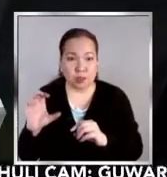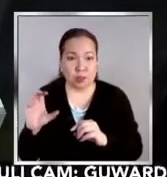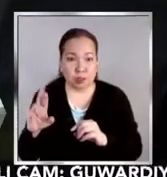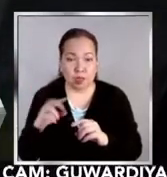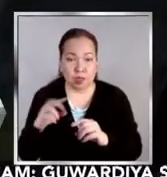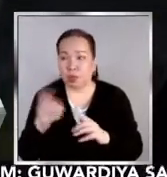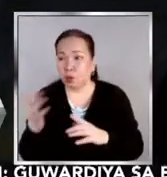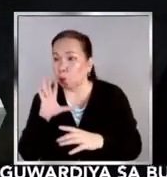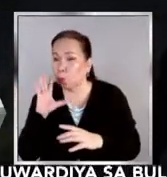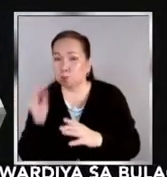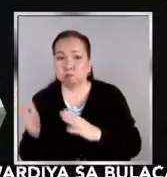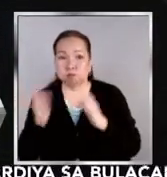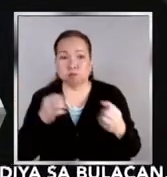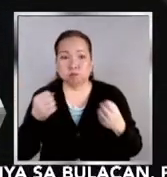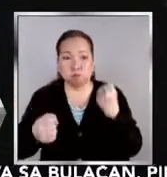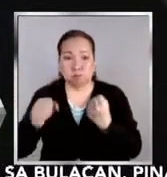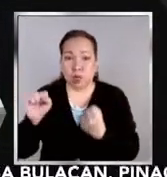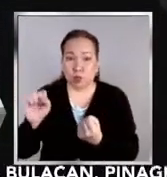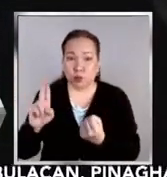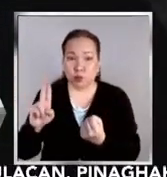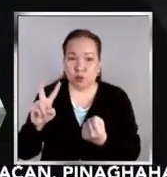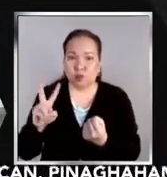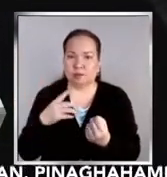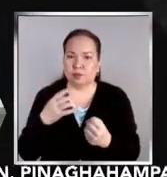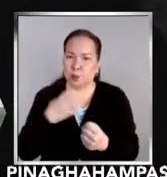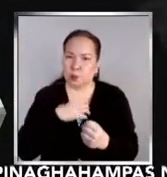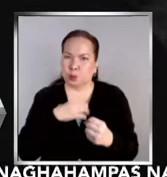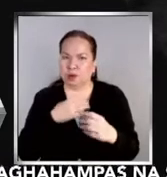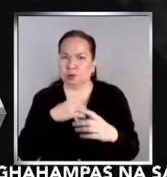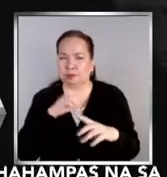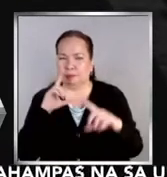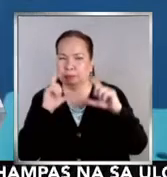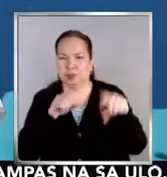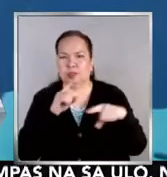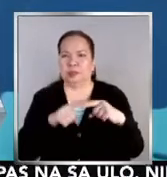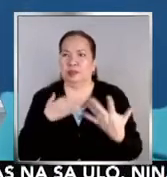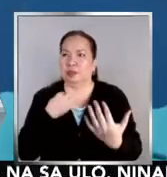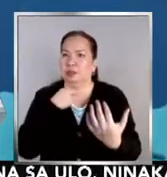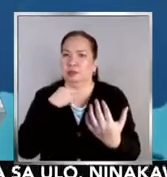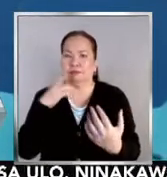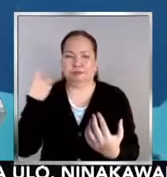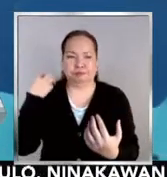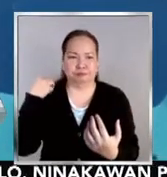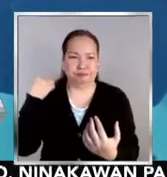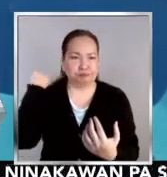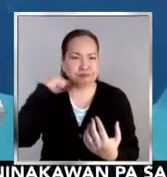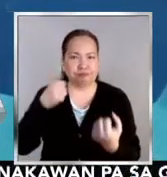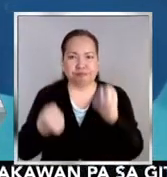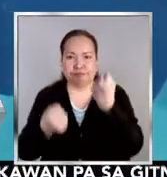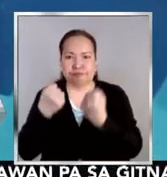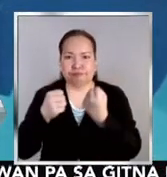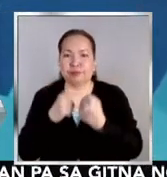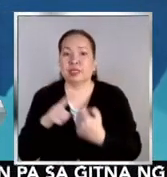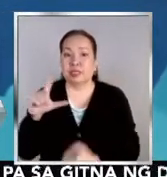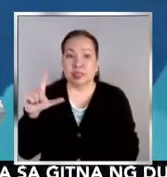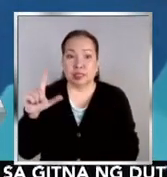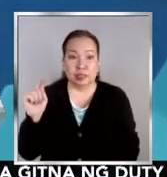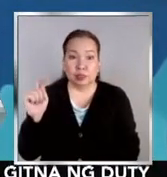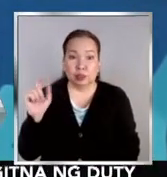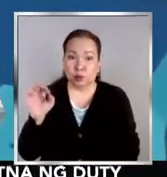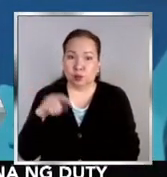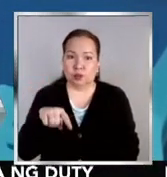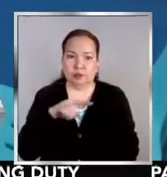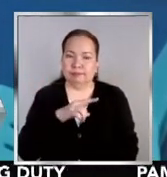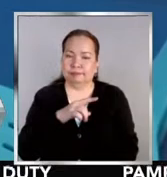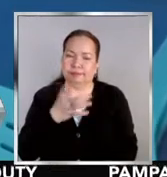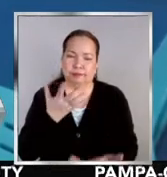maharap sa mga reklamong obstruction of traffic at reckless driving. Idineklara rin sila ng LTO na improper person to operate a